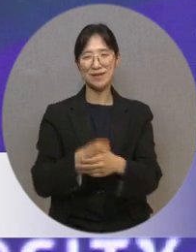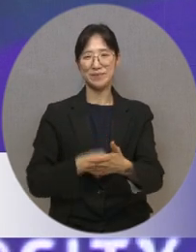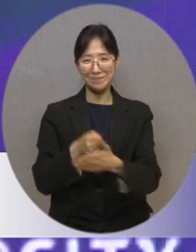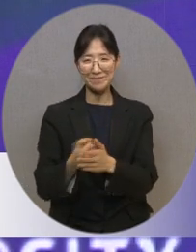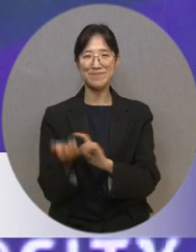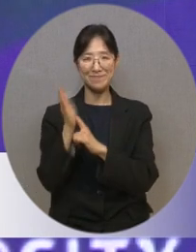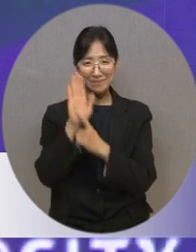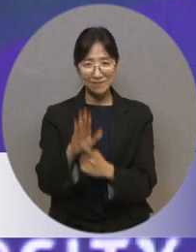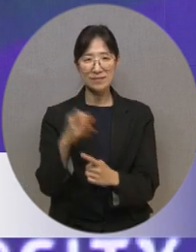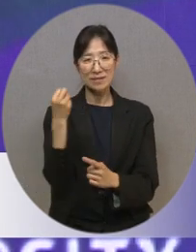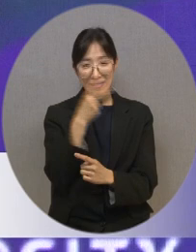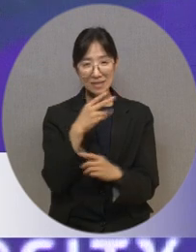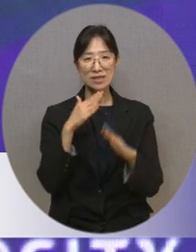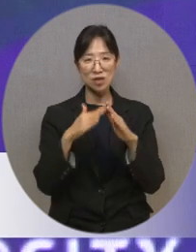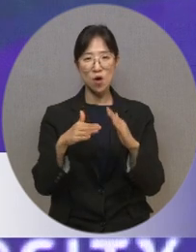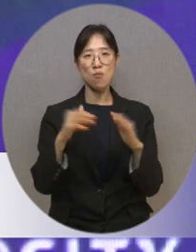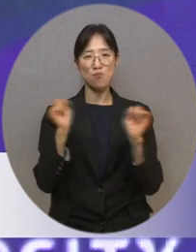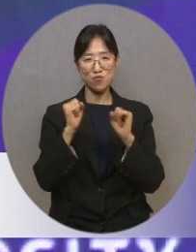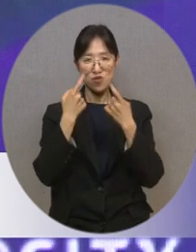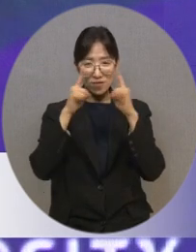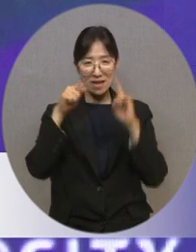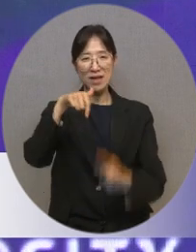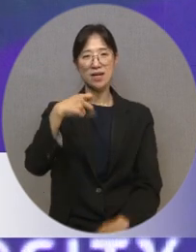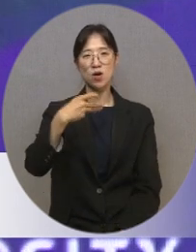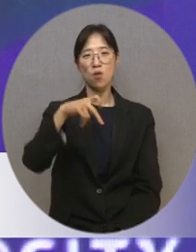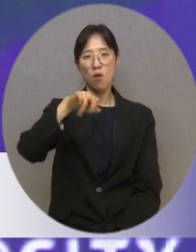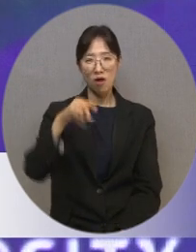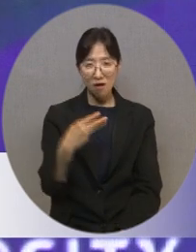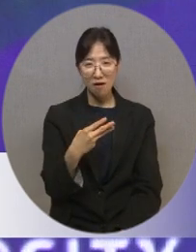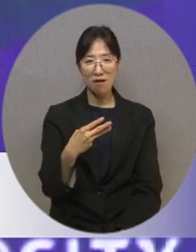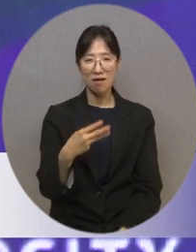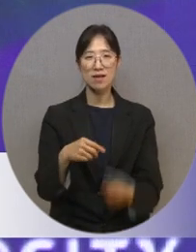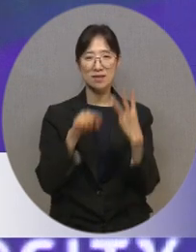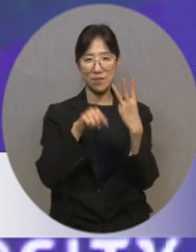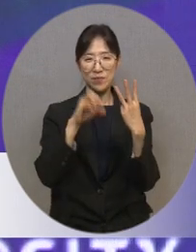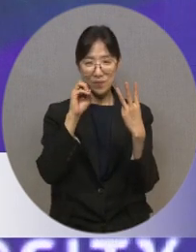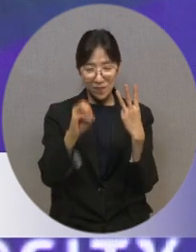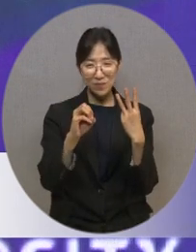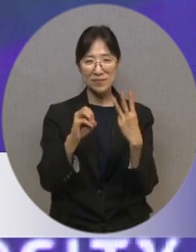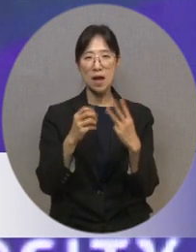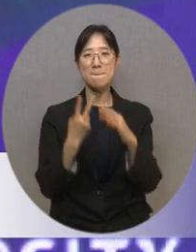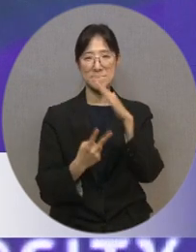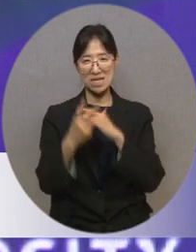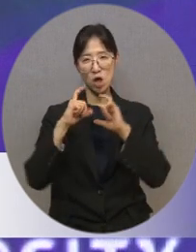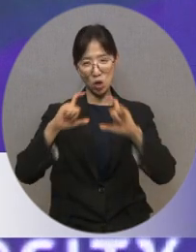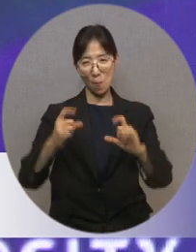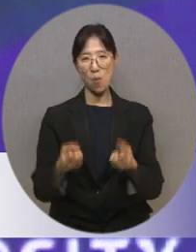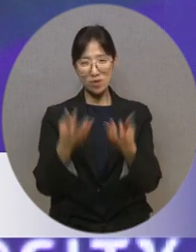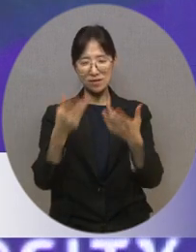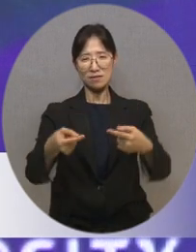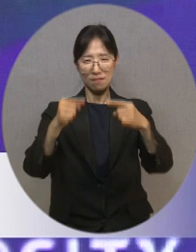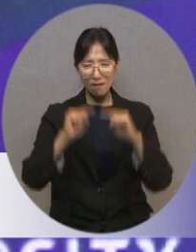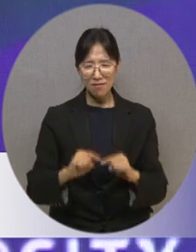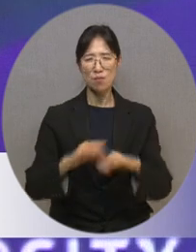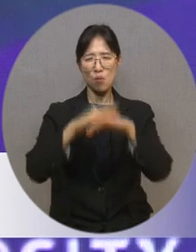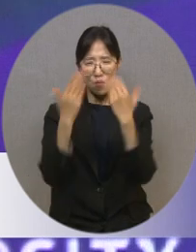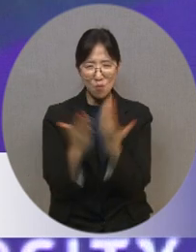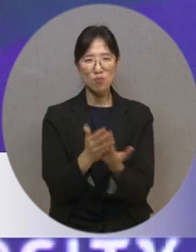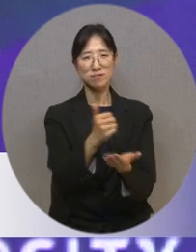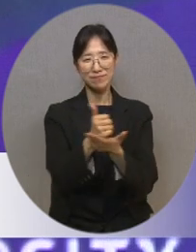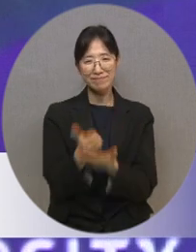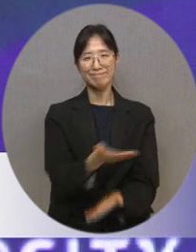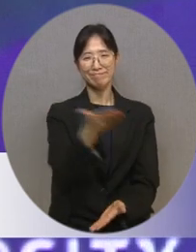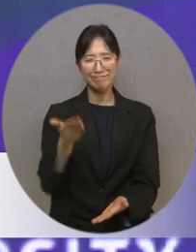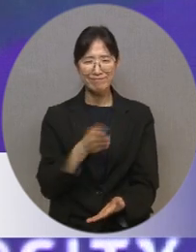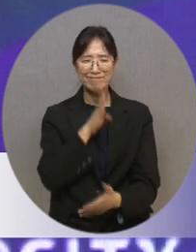드리고 다시 한번 전북대학교 글로컬 3.0 비전 선포식에 와주신 모든 내외 기민께 다시